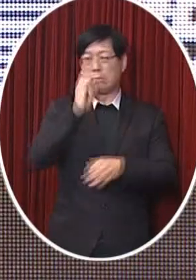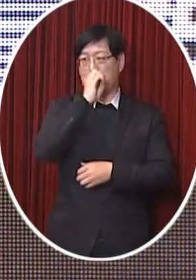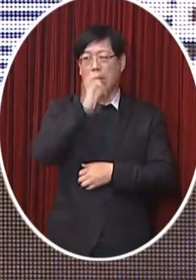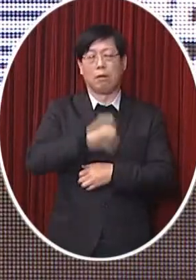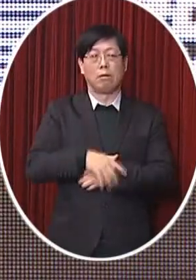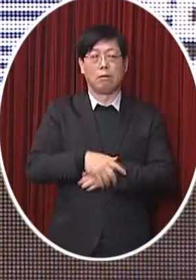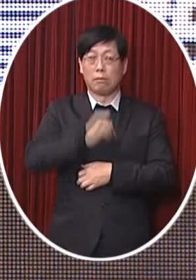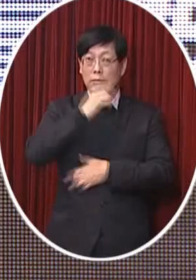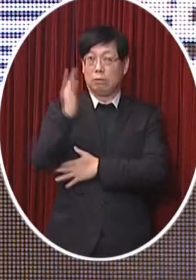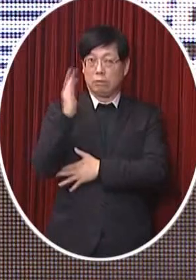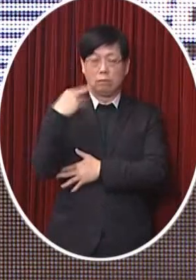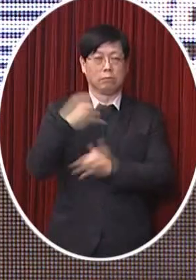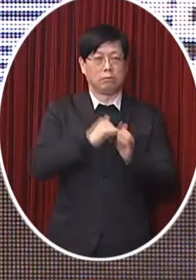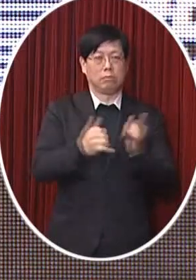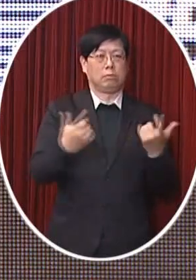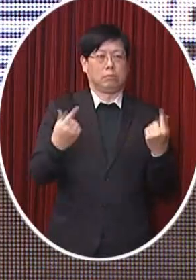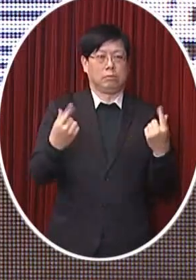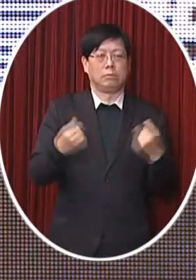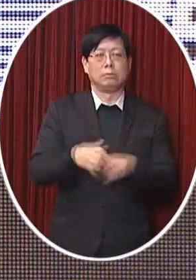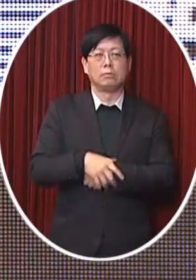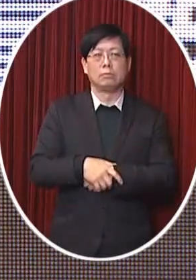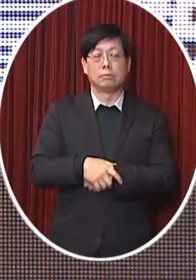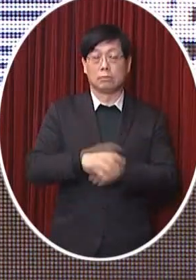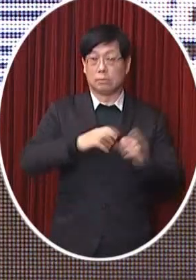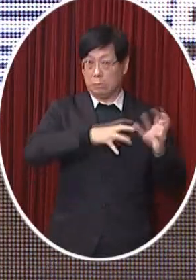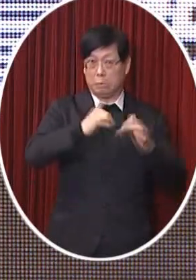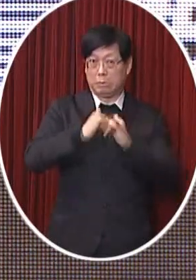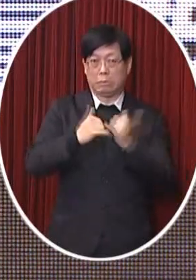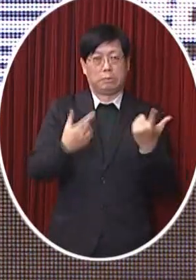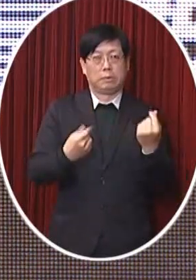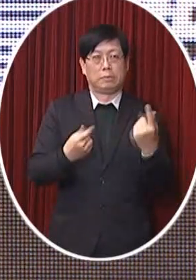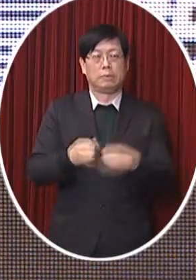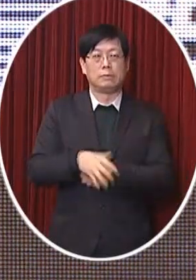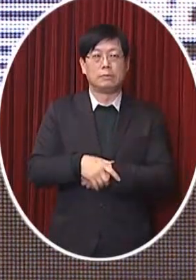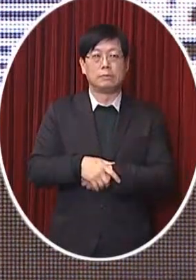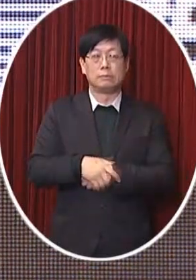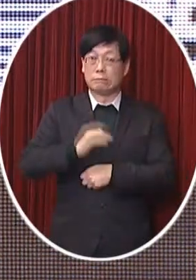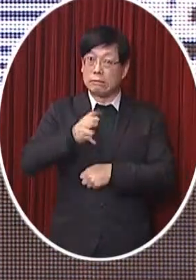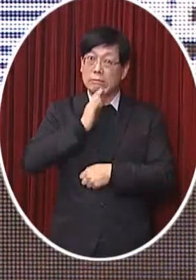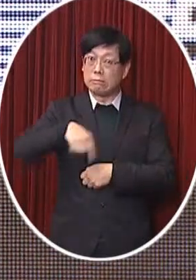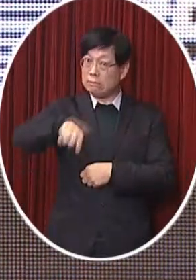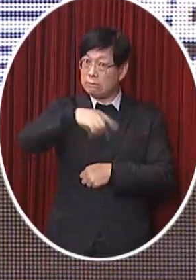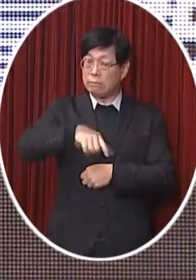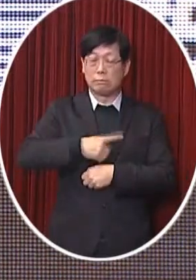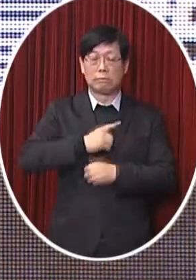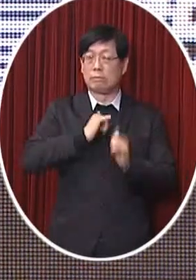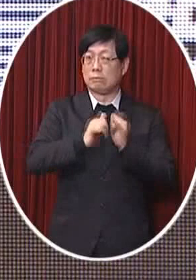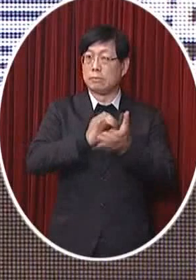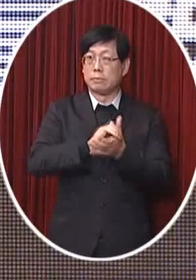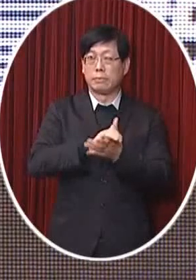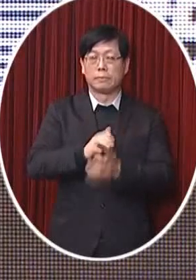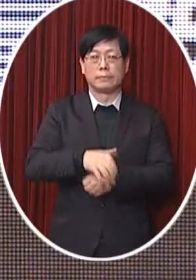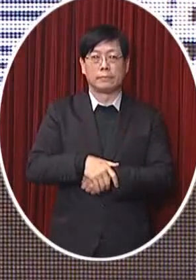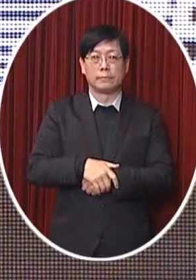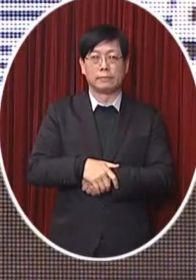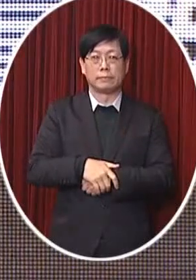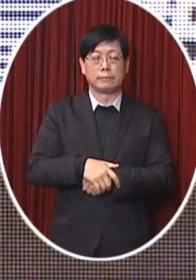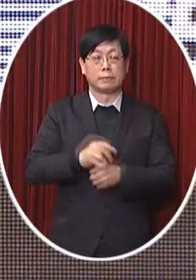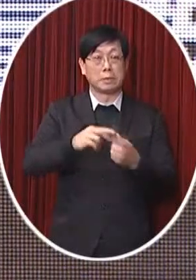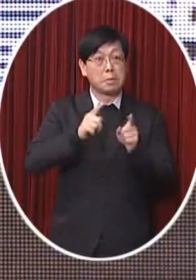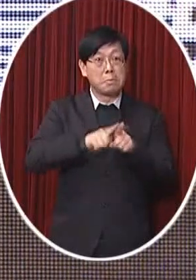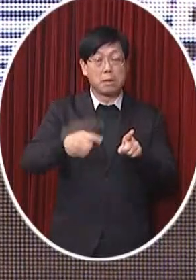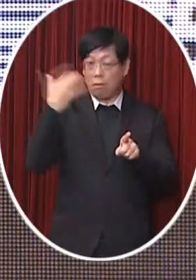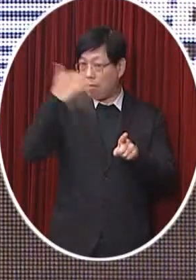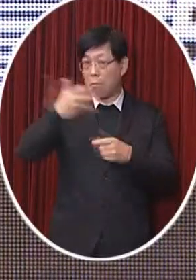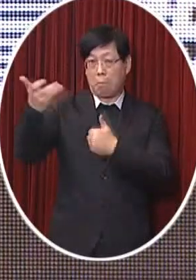湾的政府与人民是如此，国际社会也是如此。但是各位国人同胞，和平不